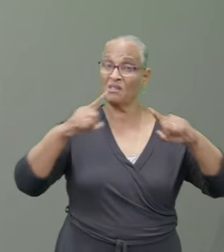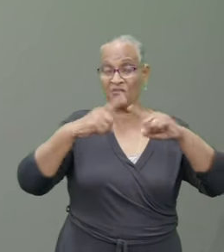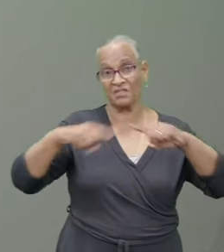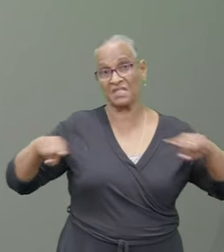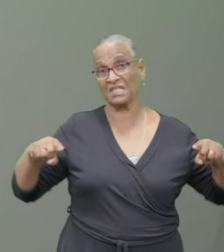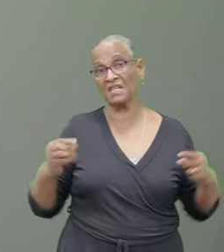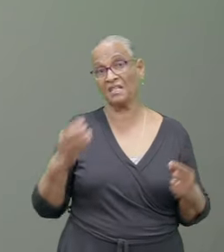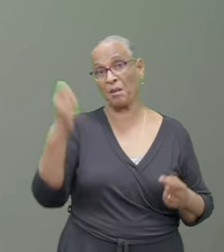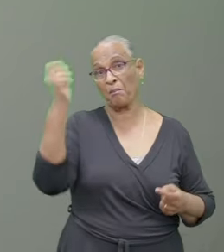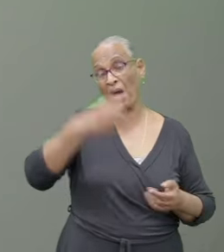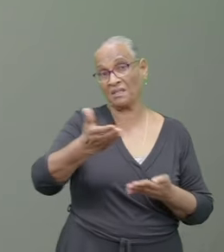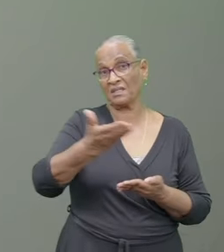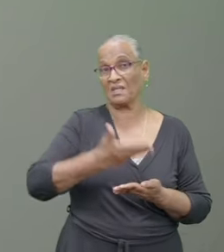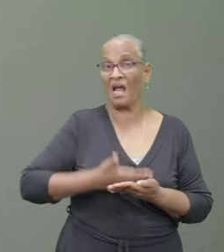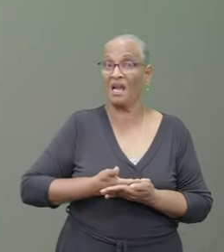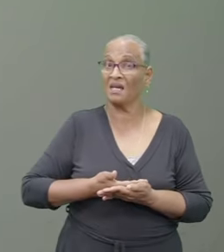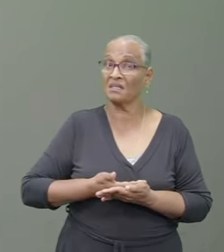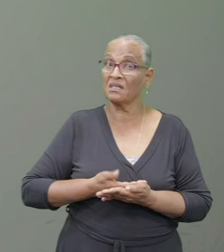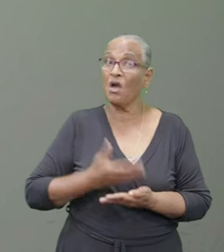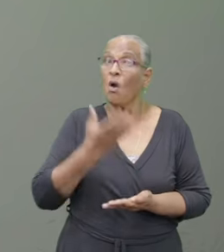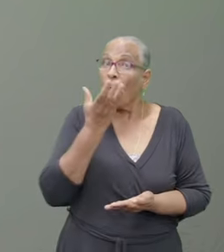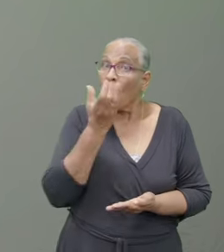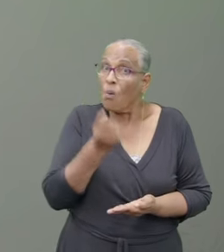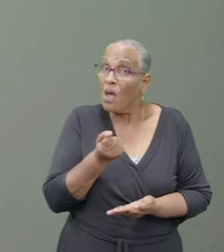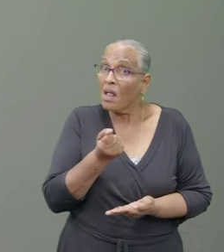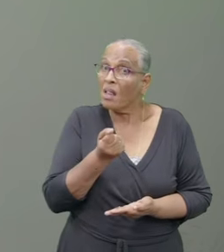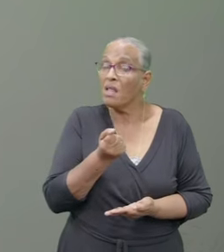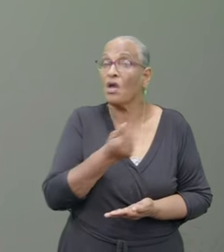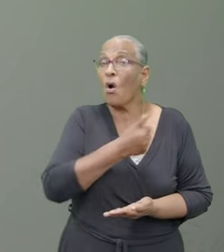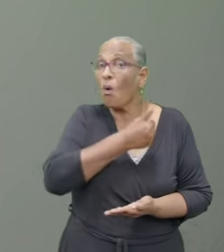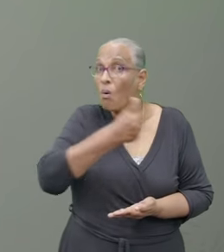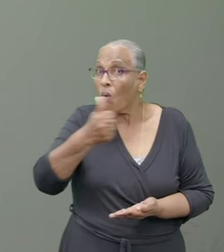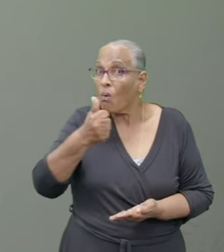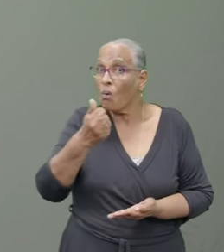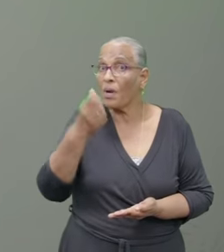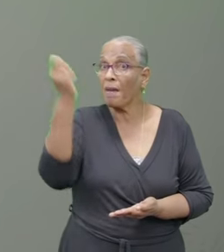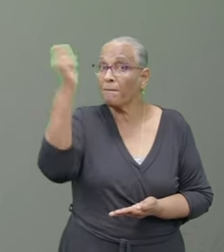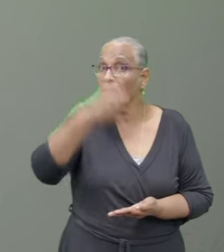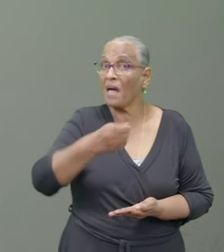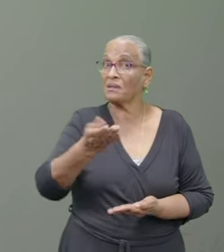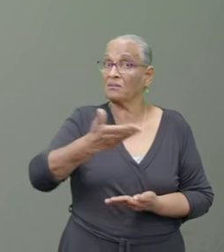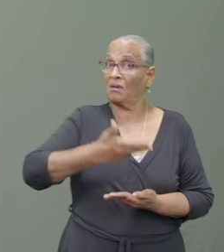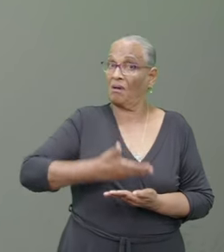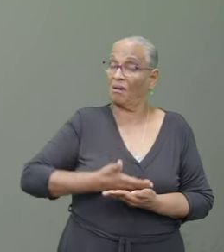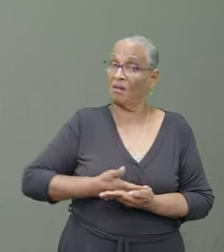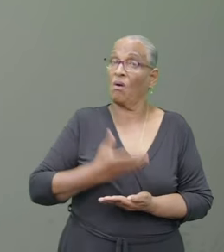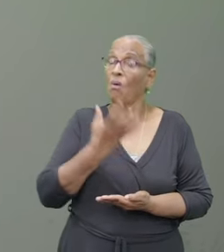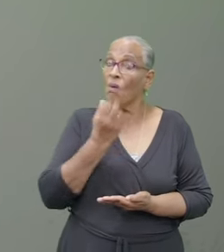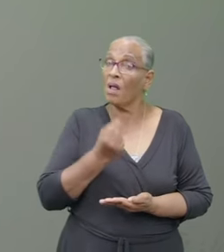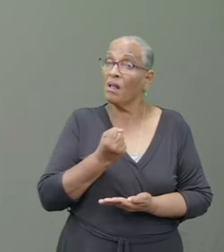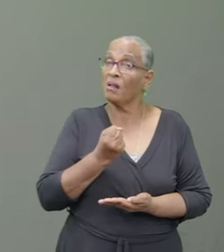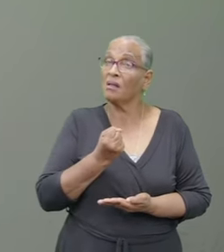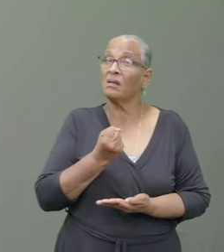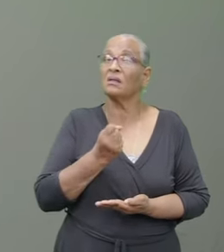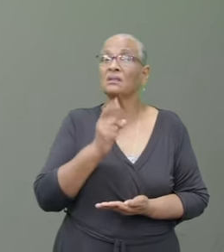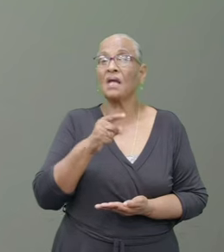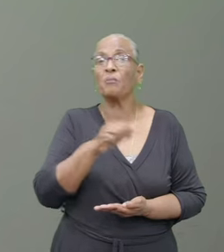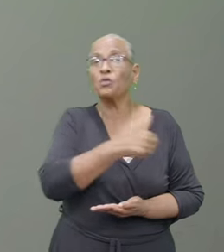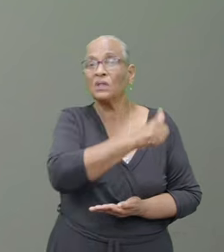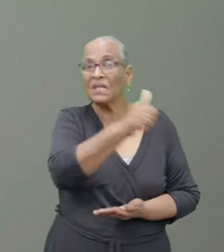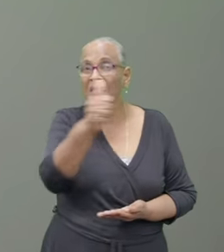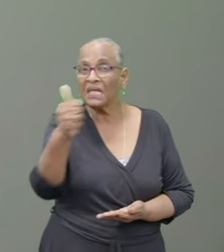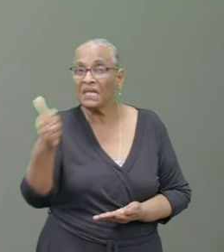ziekenhuis. Wil je een zorgspecifieke loonreeks hebben, dan zal je ook rekening moeten houden dat elk een werkzaam